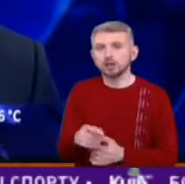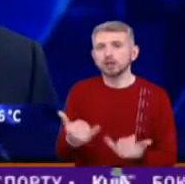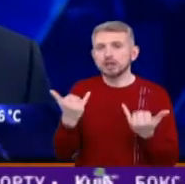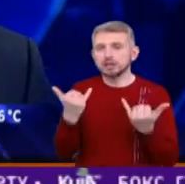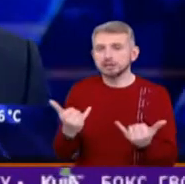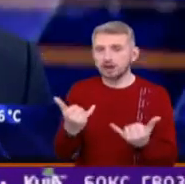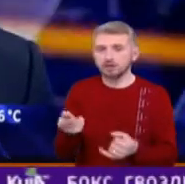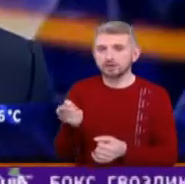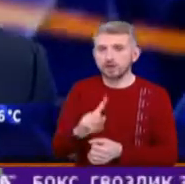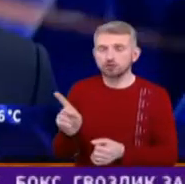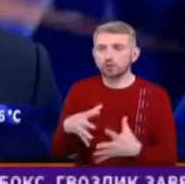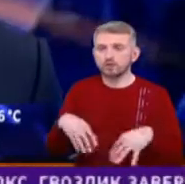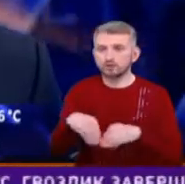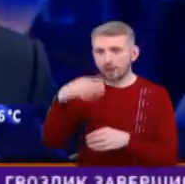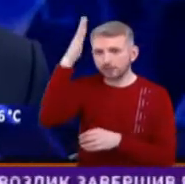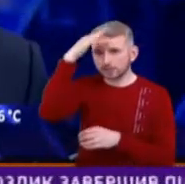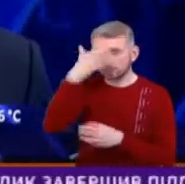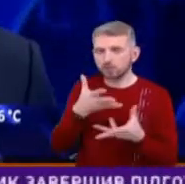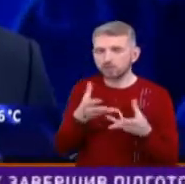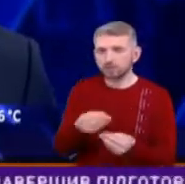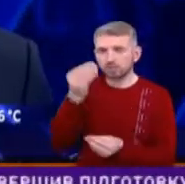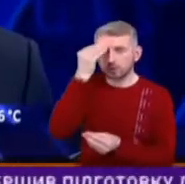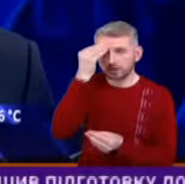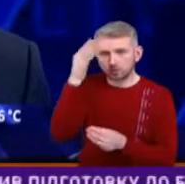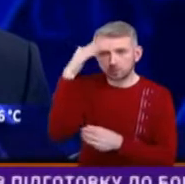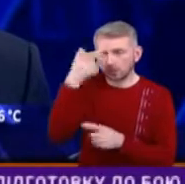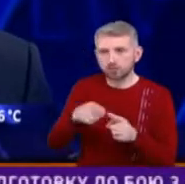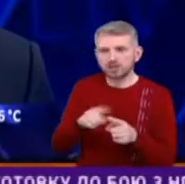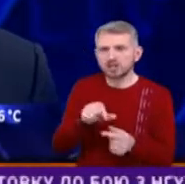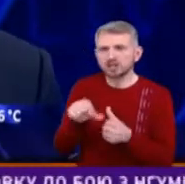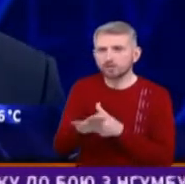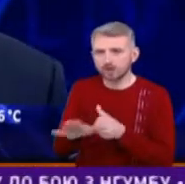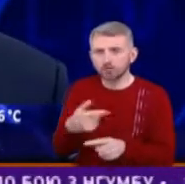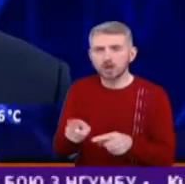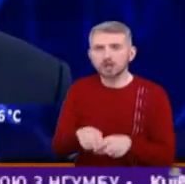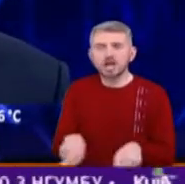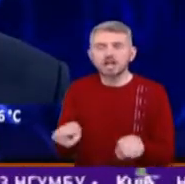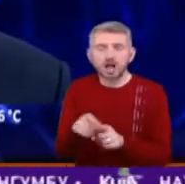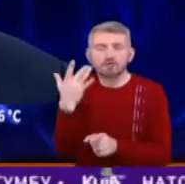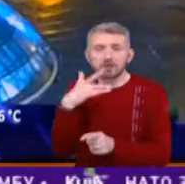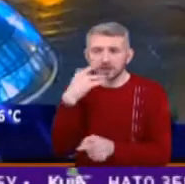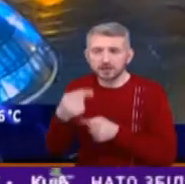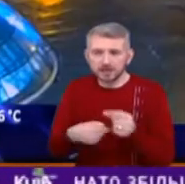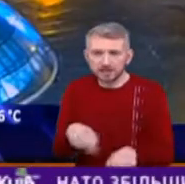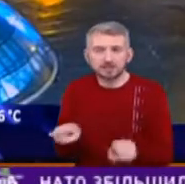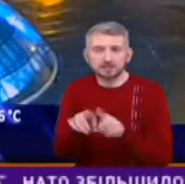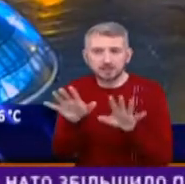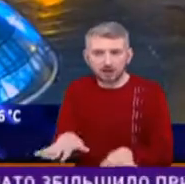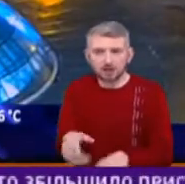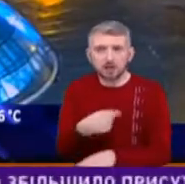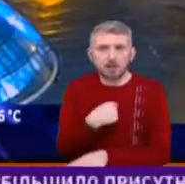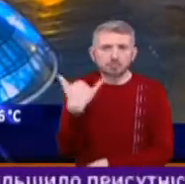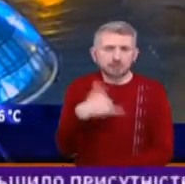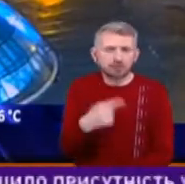зараз те, що сім'я Трампа впливає на позицію Трампа, це не є винятком. Це от так в американській традиції це так. Це нам дивно